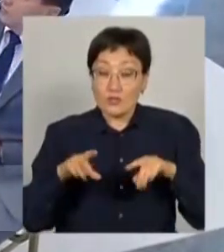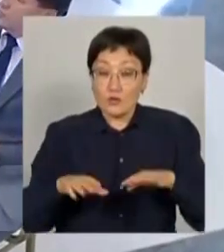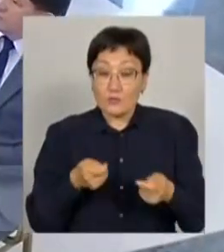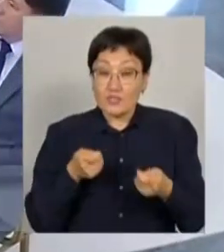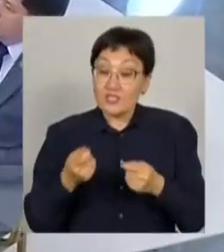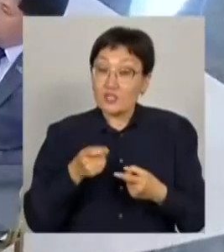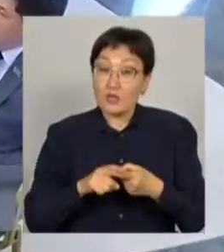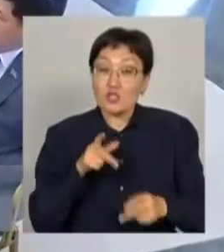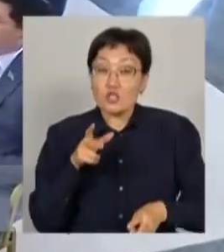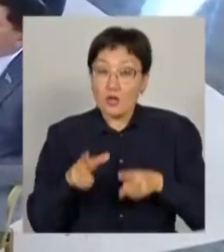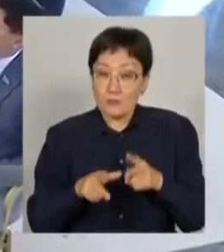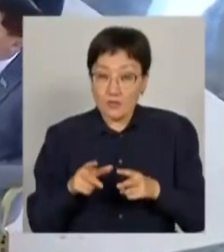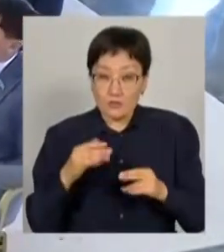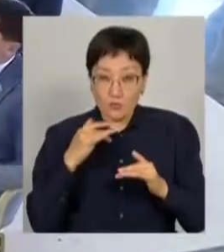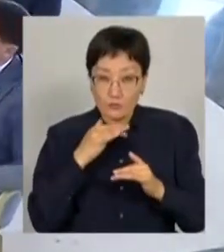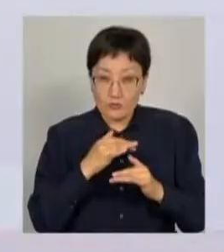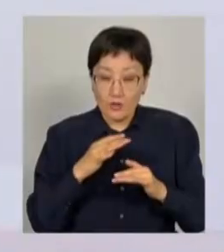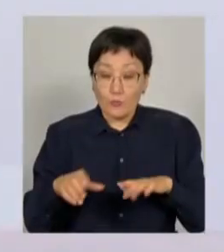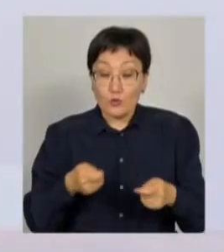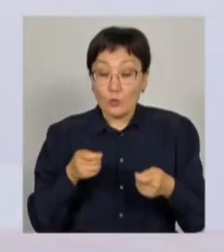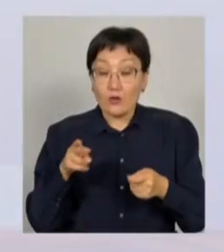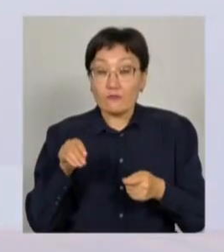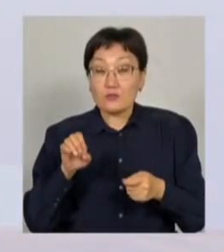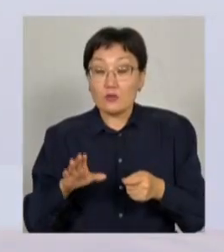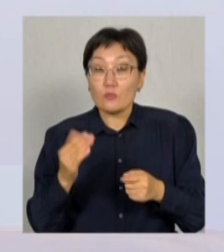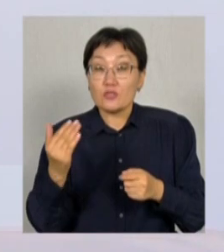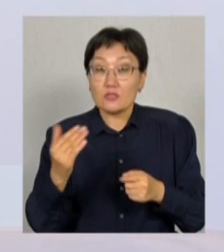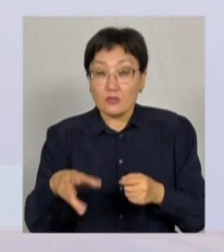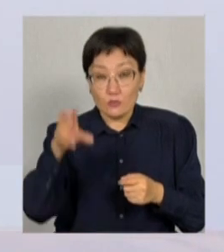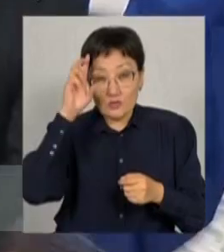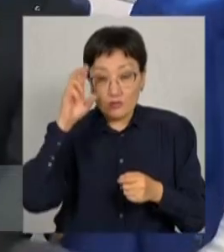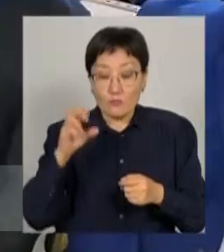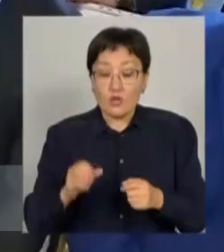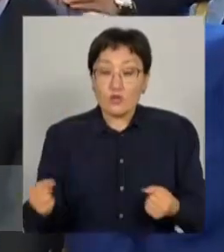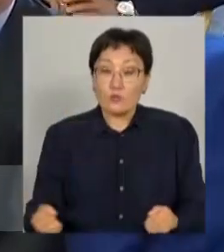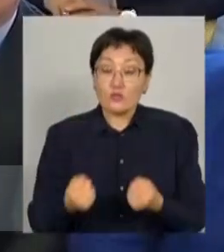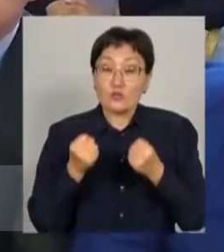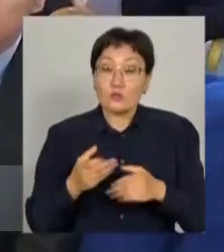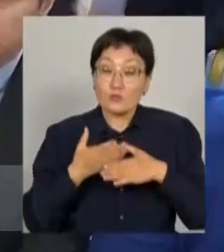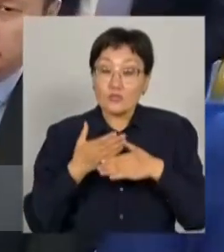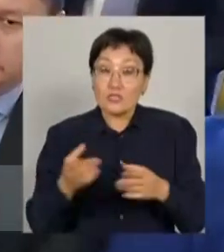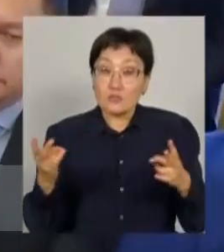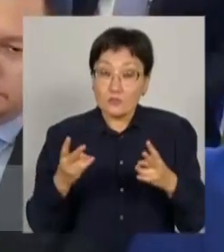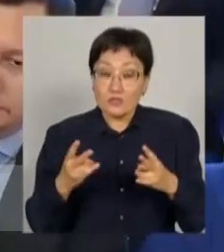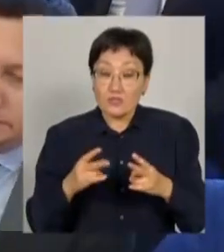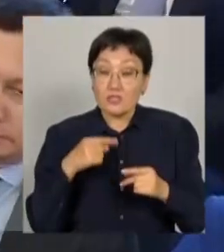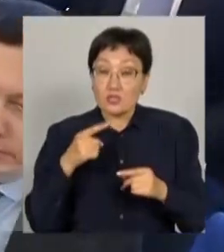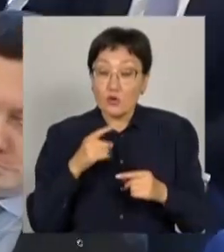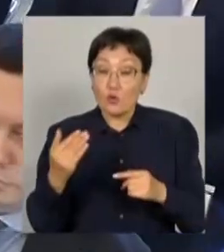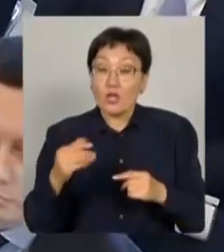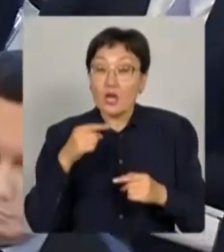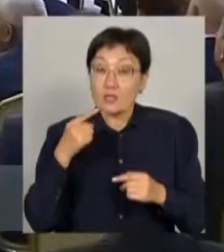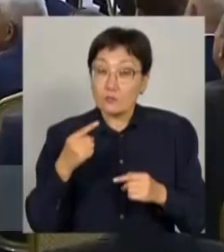билікке қатысты шағымдары азаймай тұр. Президент Қасым Жомарт Тоқаев оларға мемлекет қол ұшын созып көмектесу керектігін баса айтты.